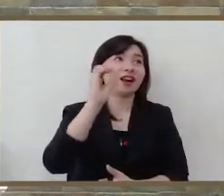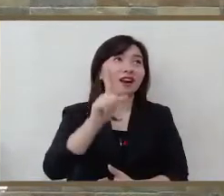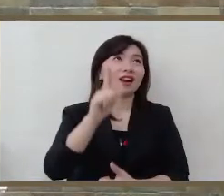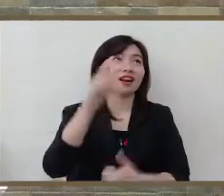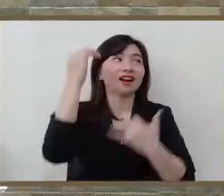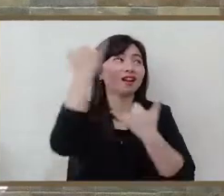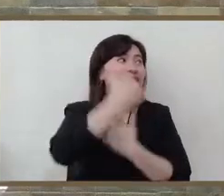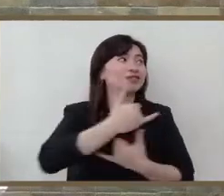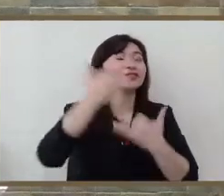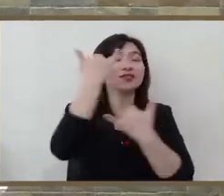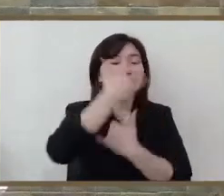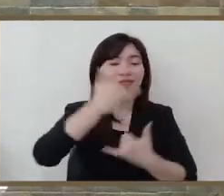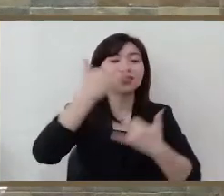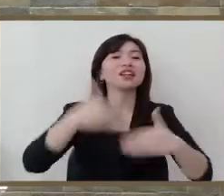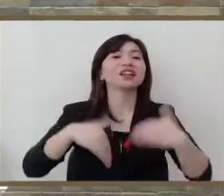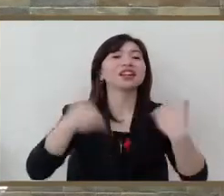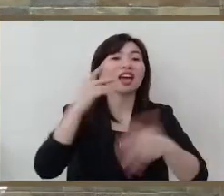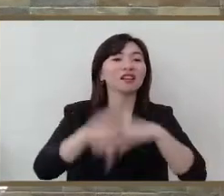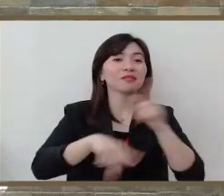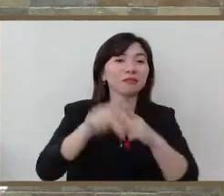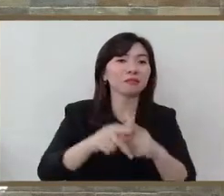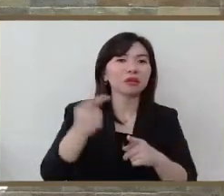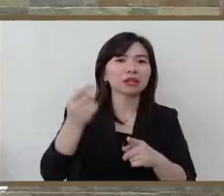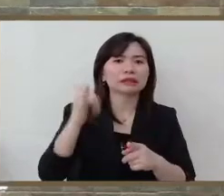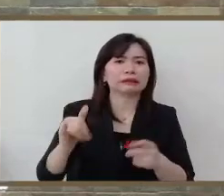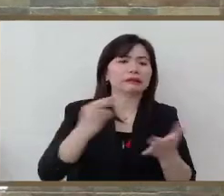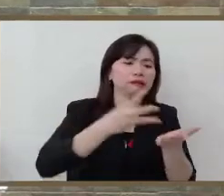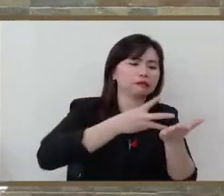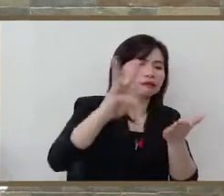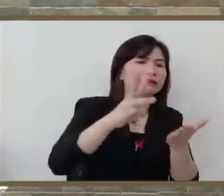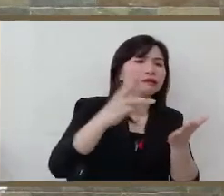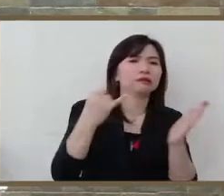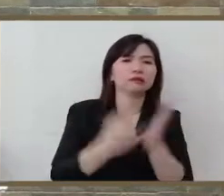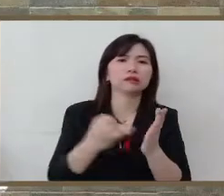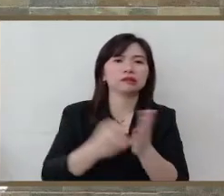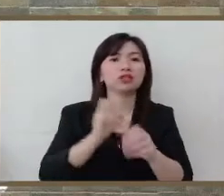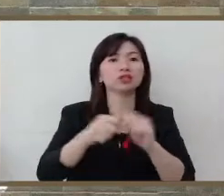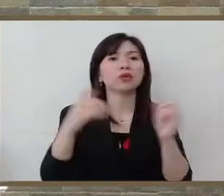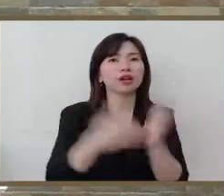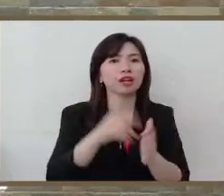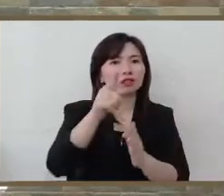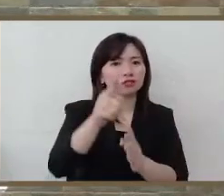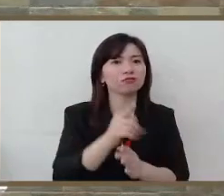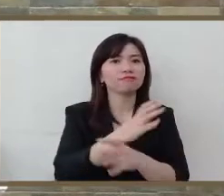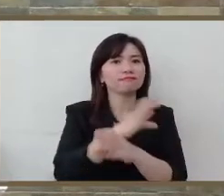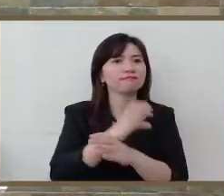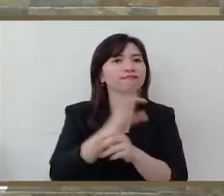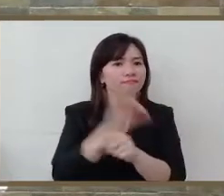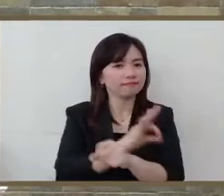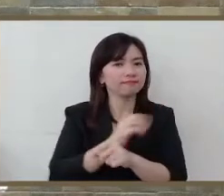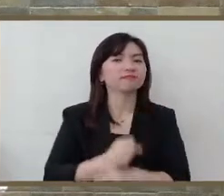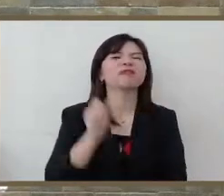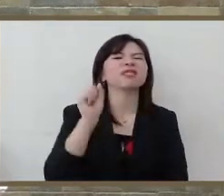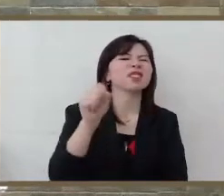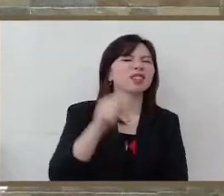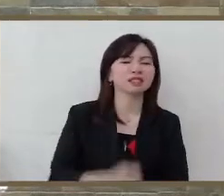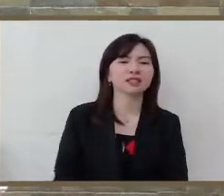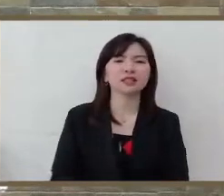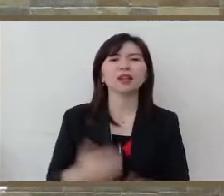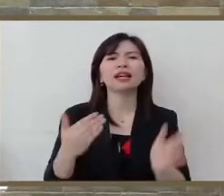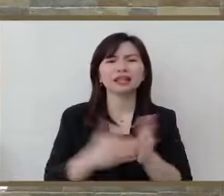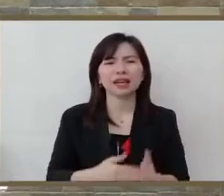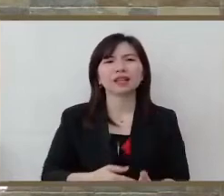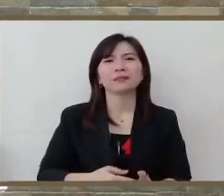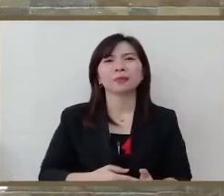yan, i-treasure mo yan, pahalagahan mo sa buhay mo yan. Young people, masakit man pakinggan, pero kailangan